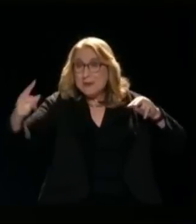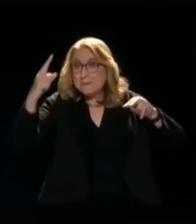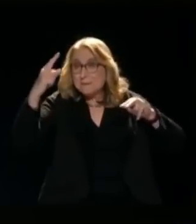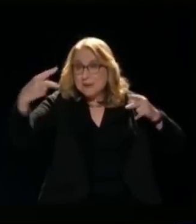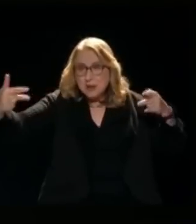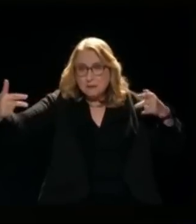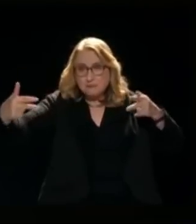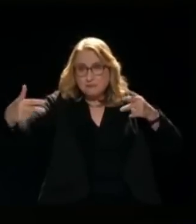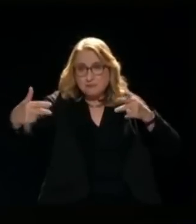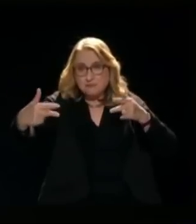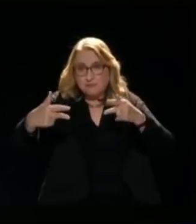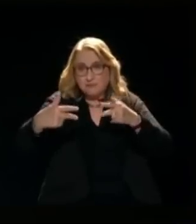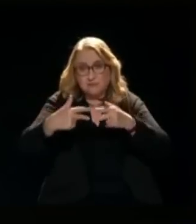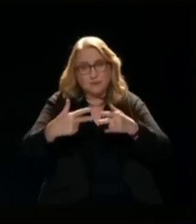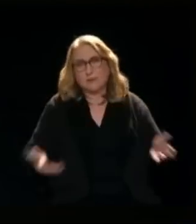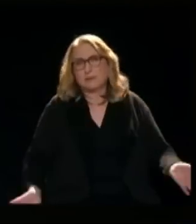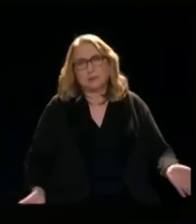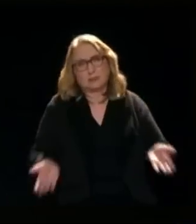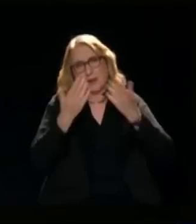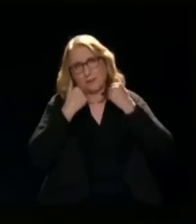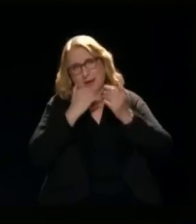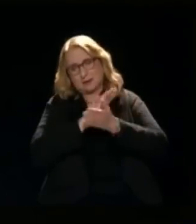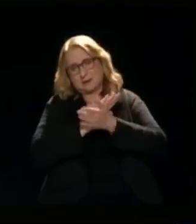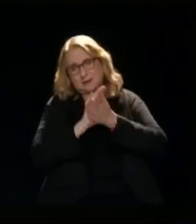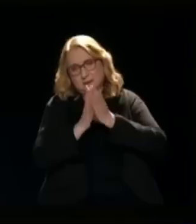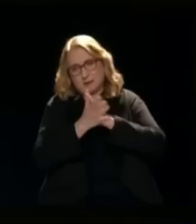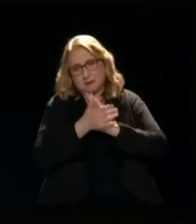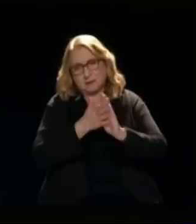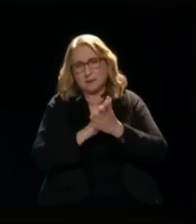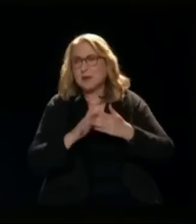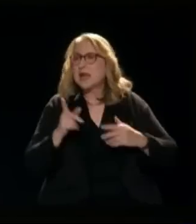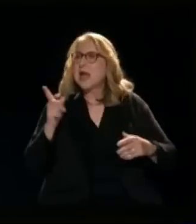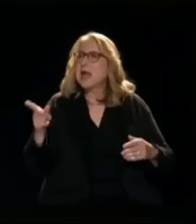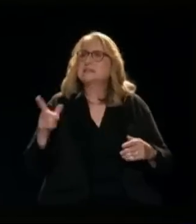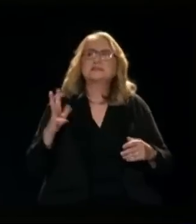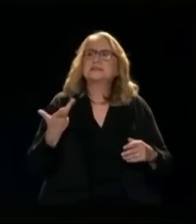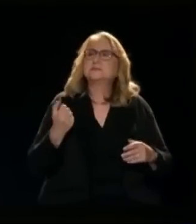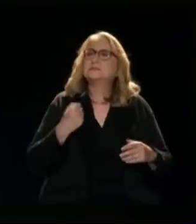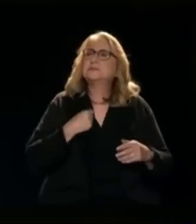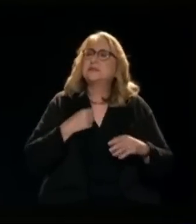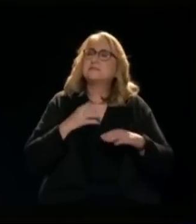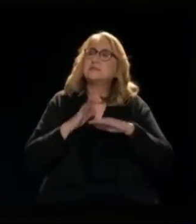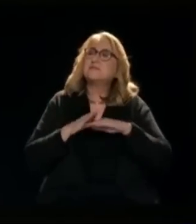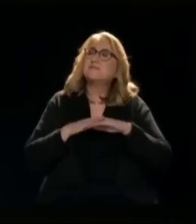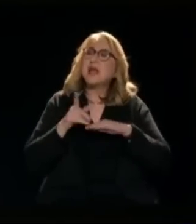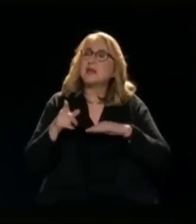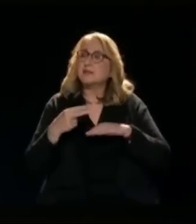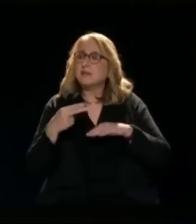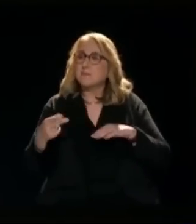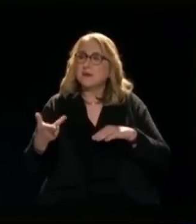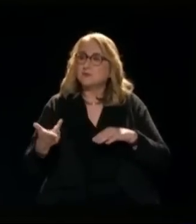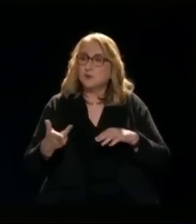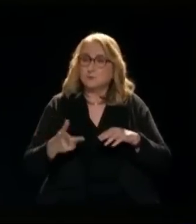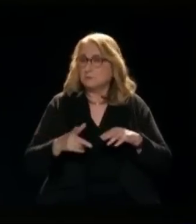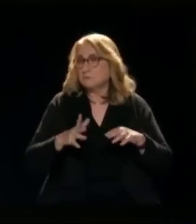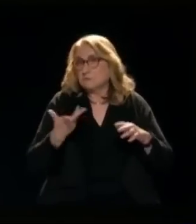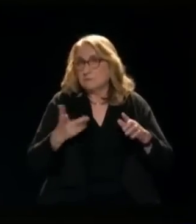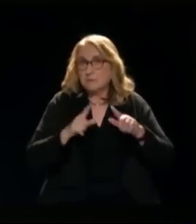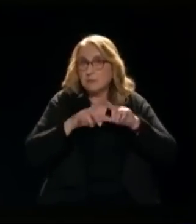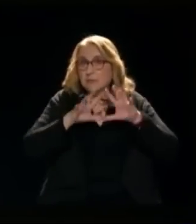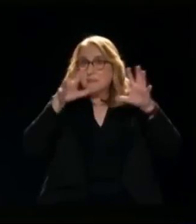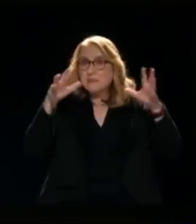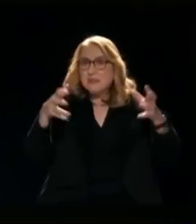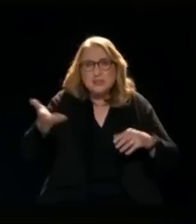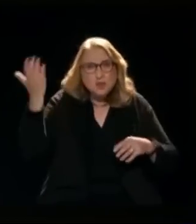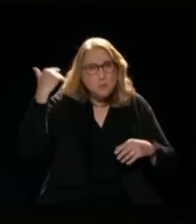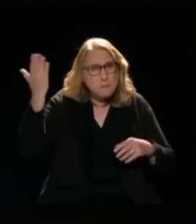δεν συμβαίνει. Θέλω να μου πείτε τι κατά τη γνώμη σας έφταξε σε αυτή την ιστορία. Έφταξε το δίκτυο το οποίο ήταν